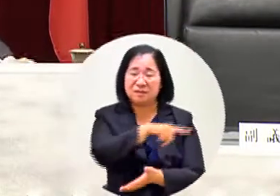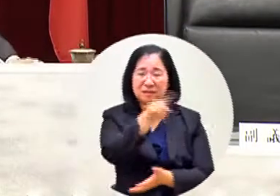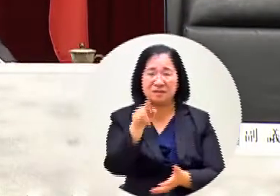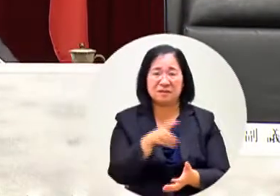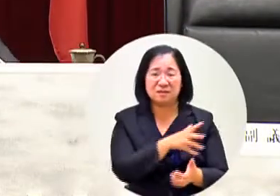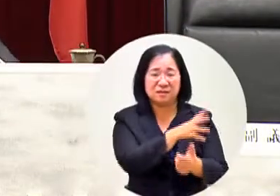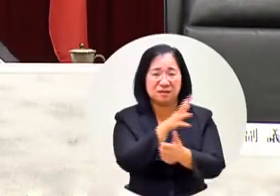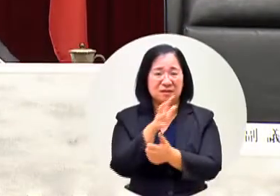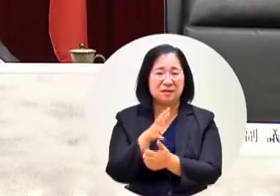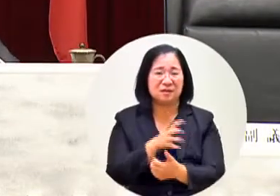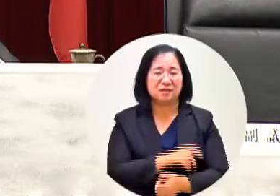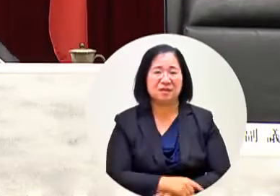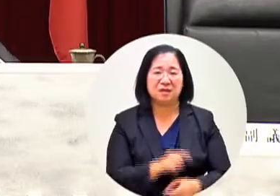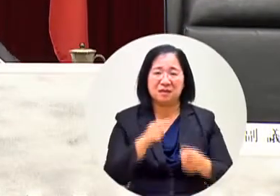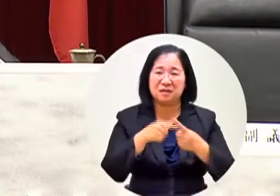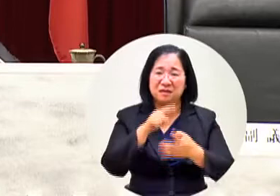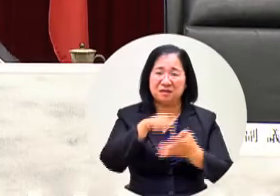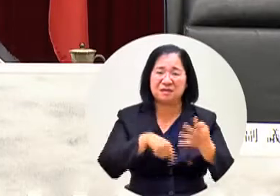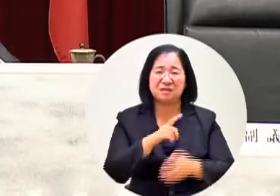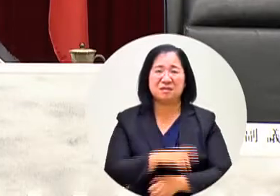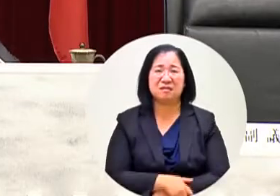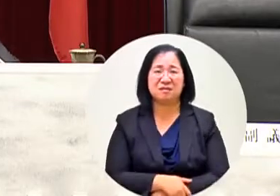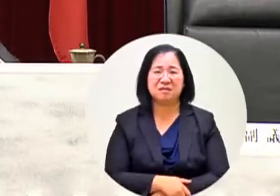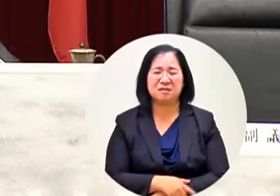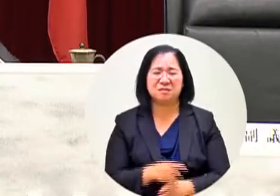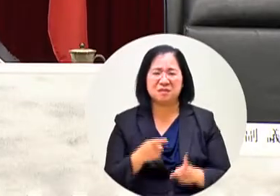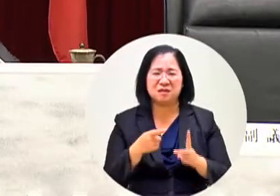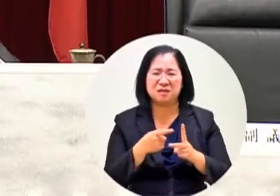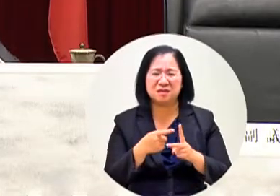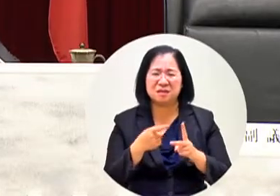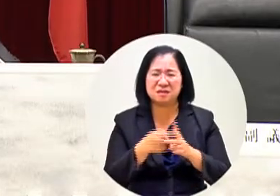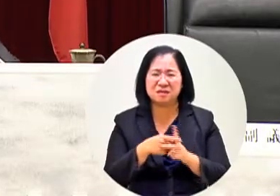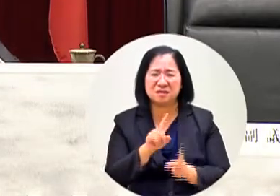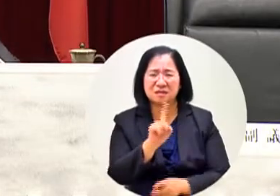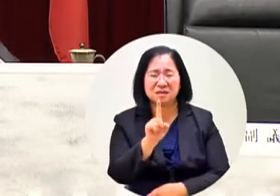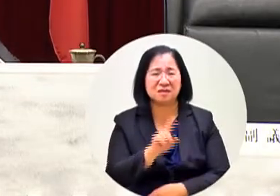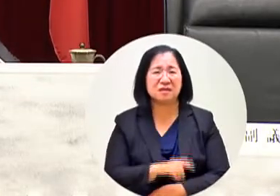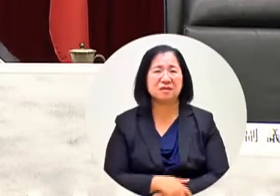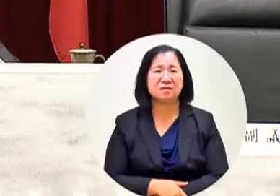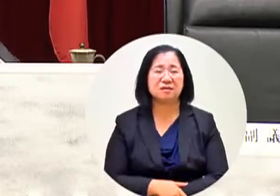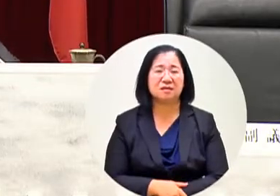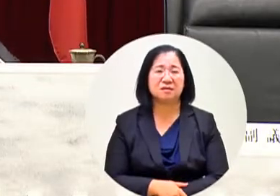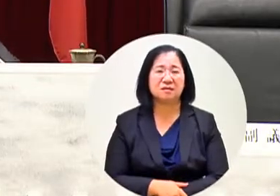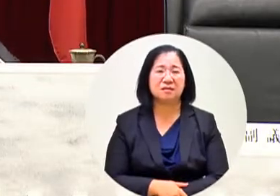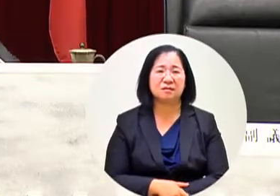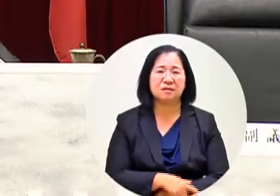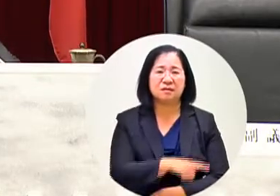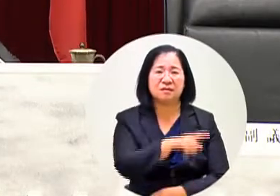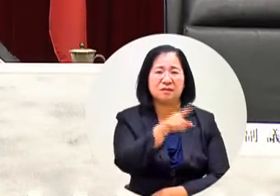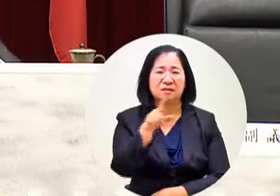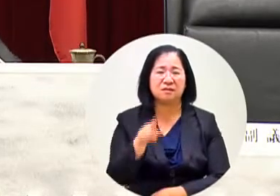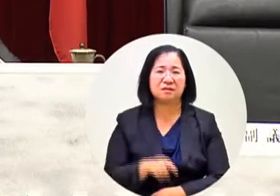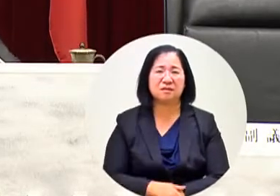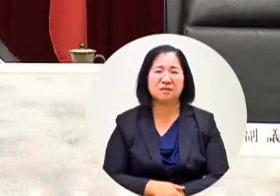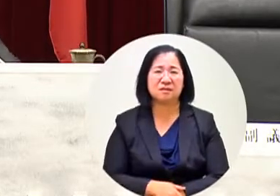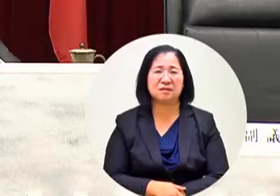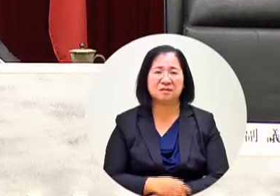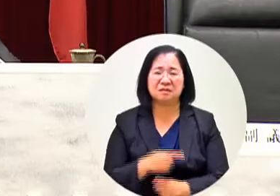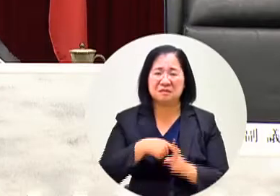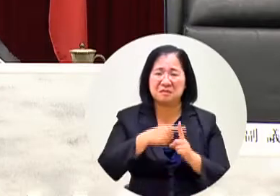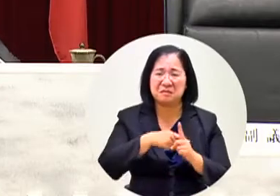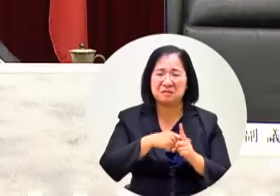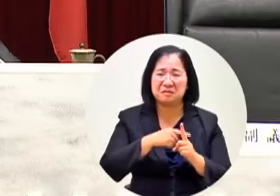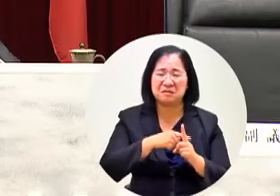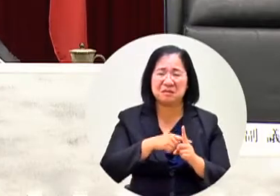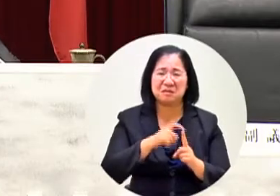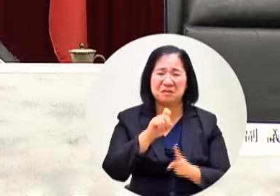形态。好，以上。 我插一分钟了。徛伫遮咧，甲市长质询咧，讲人